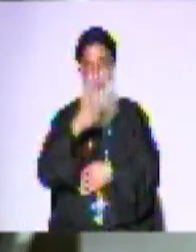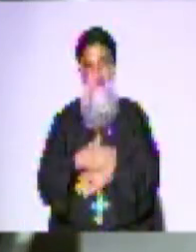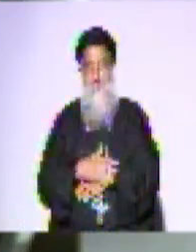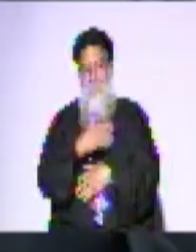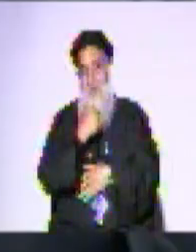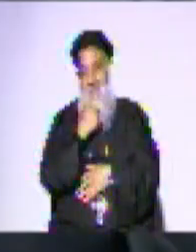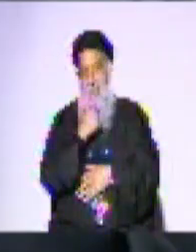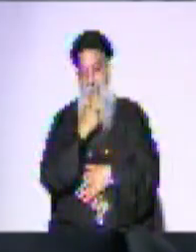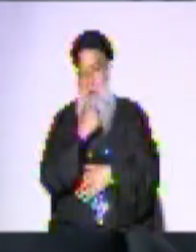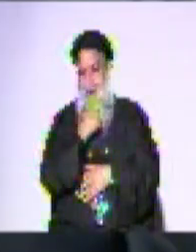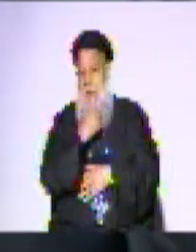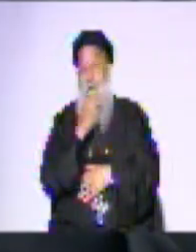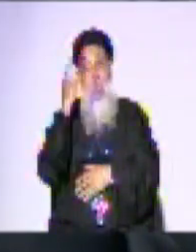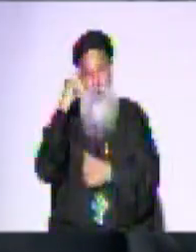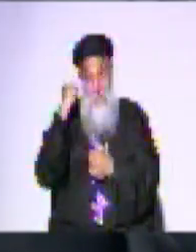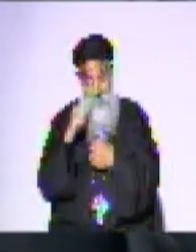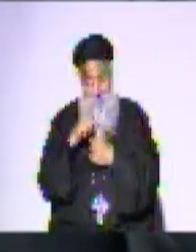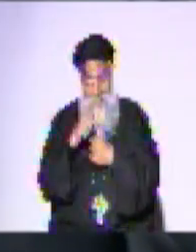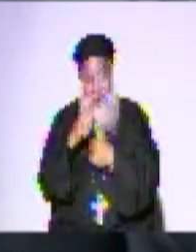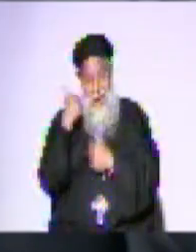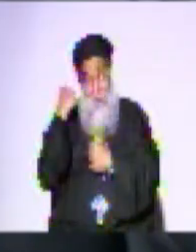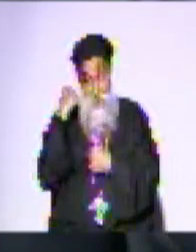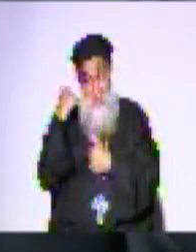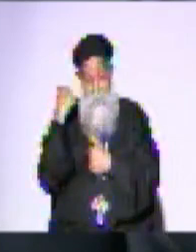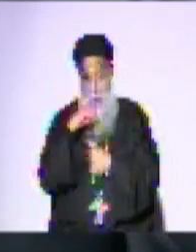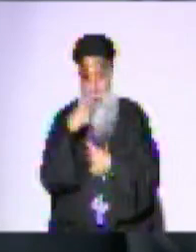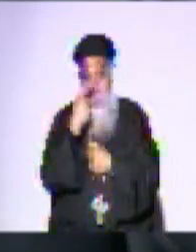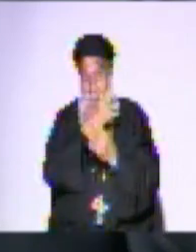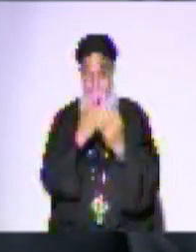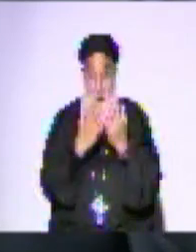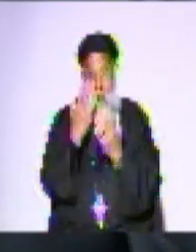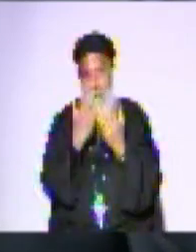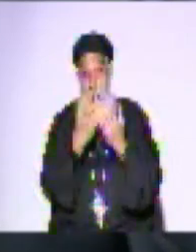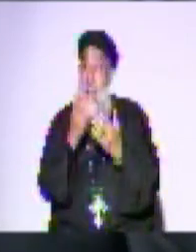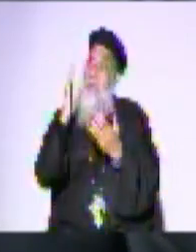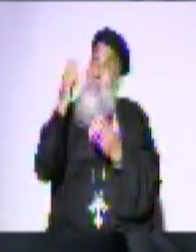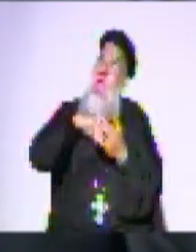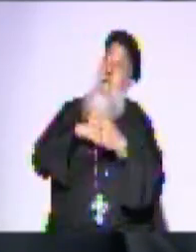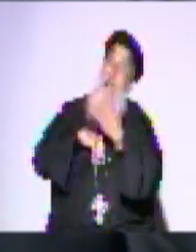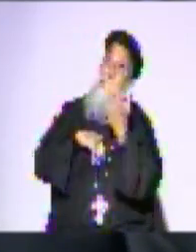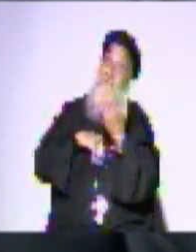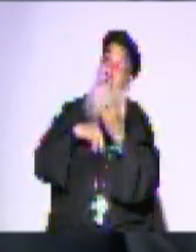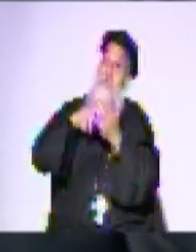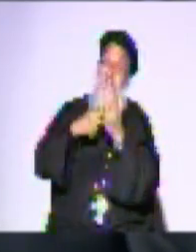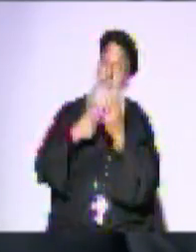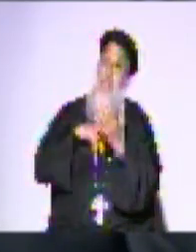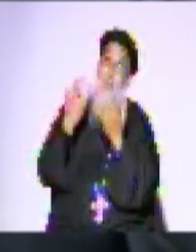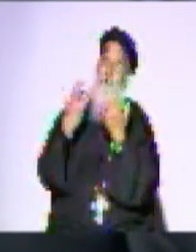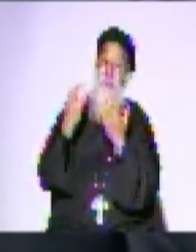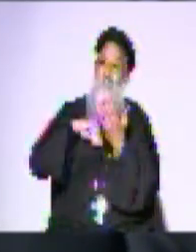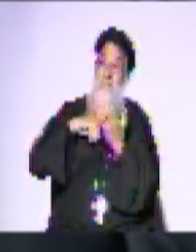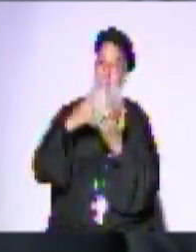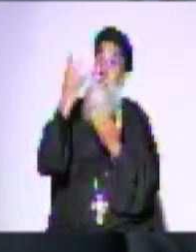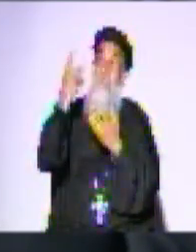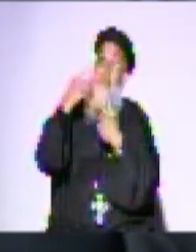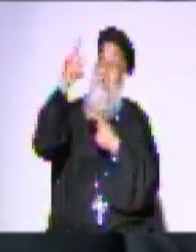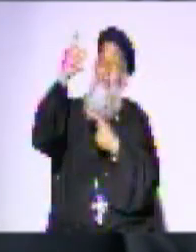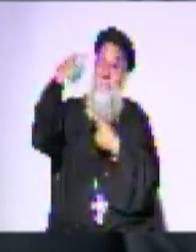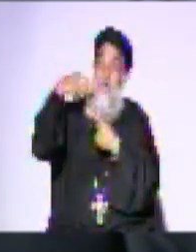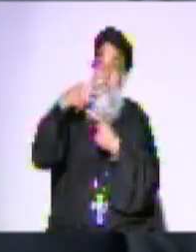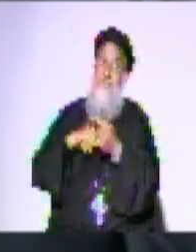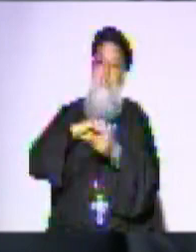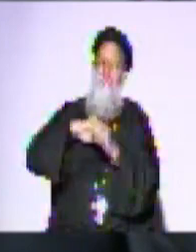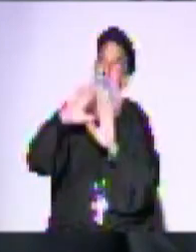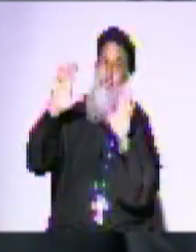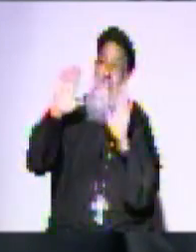وبرضو شاول الطرسوسي لما قال للسيد المسيح ماذا تريد يا رب ان افعل ما قالوش خلاص كفايه